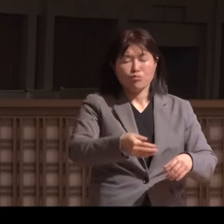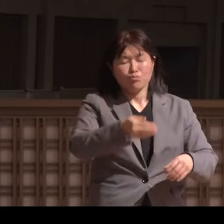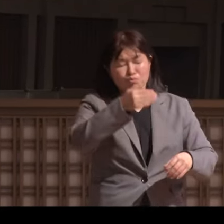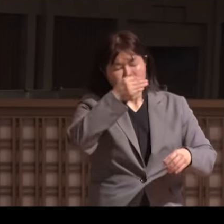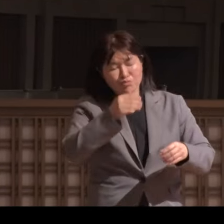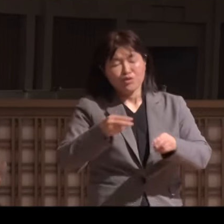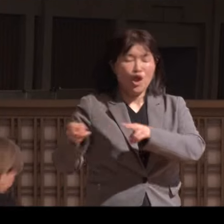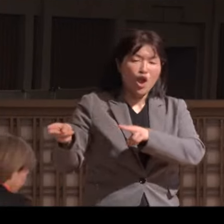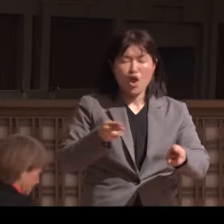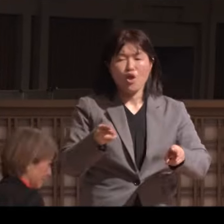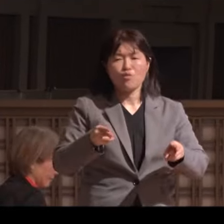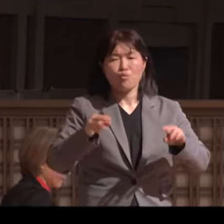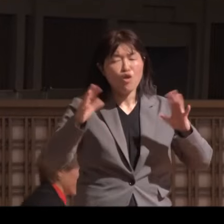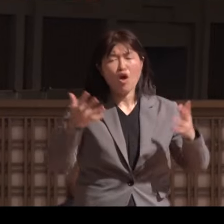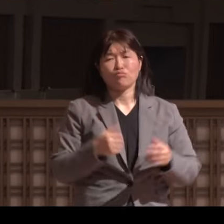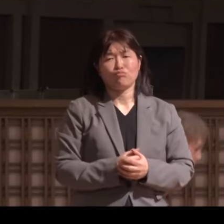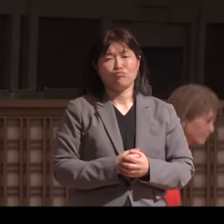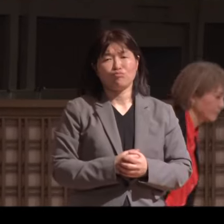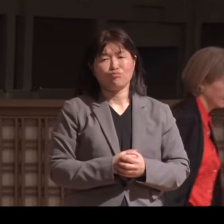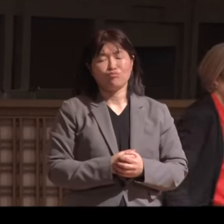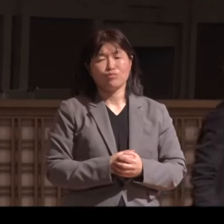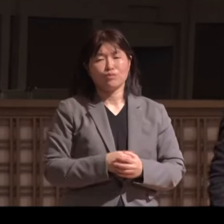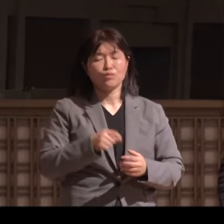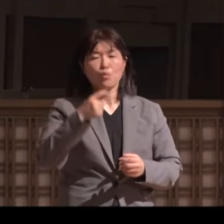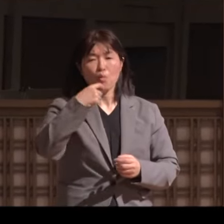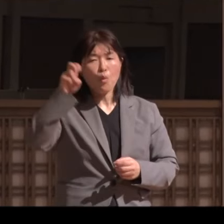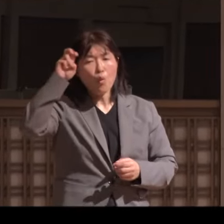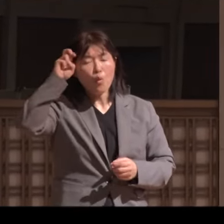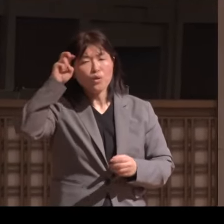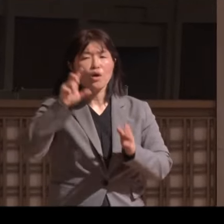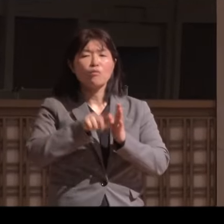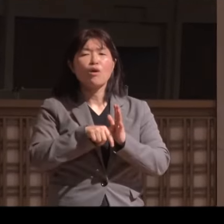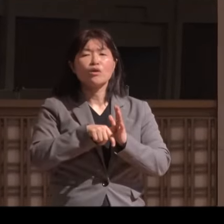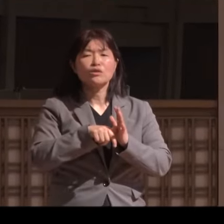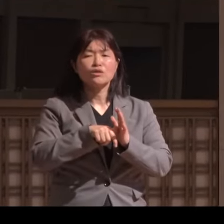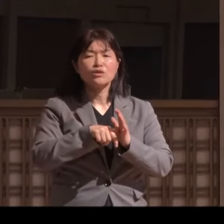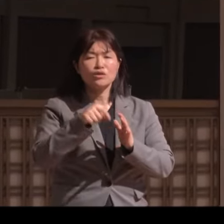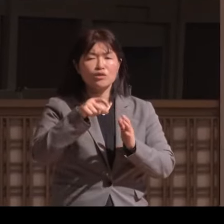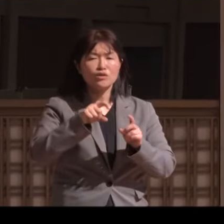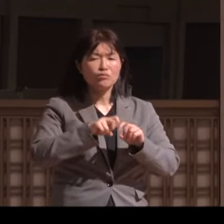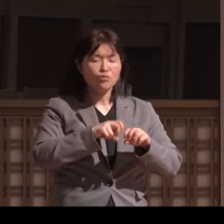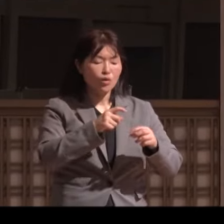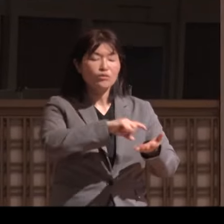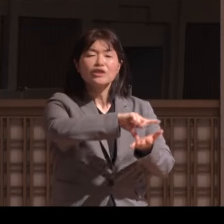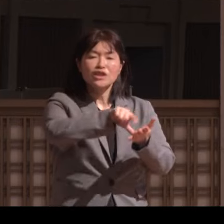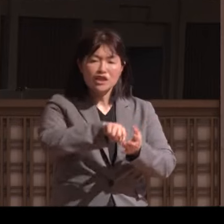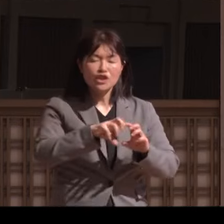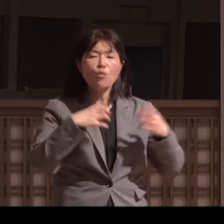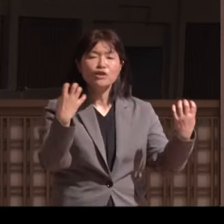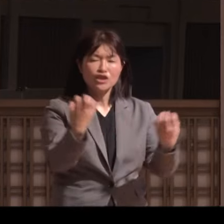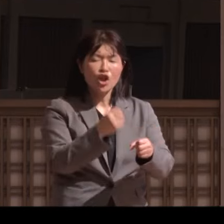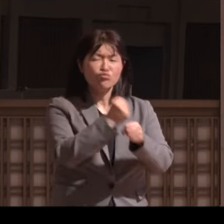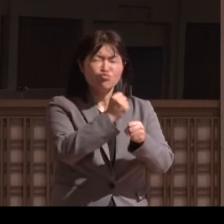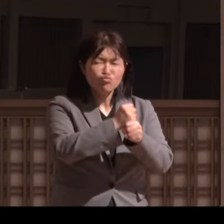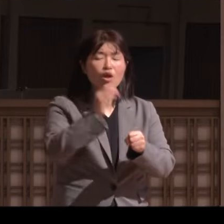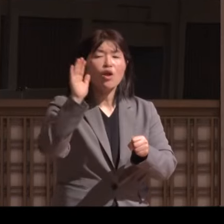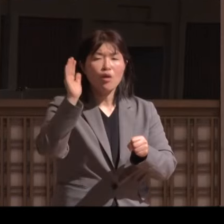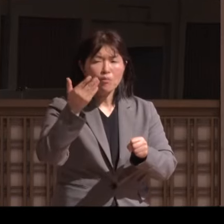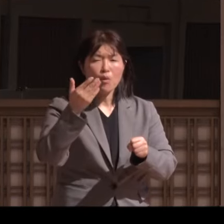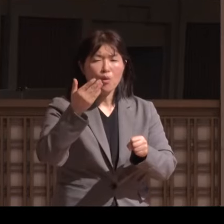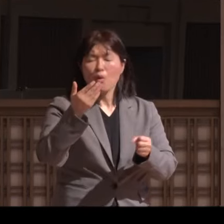ている制度ってほぼないですねさっき大阪我々がいる大阪なんかはかなりその込みの協議会をたくさん作ってるよって言うんだ